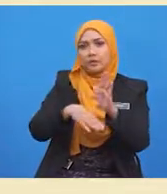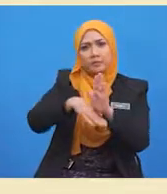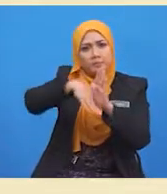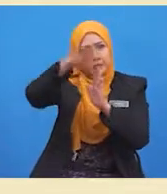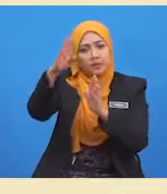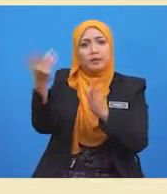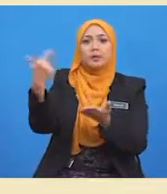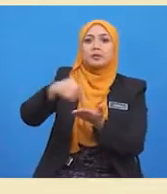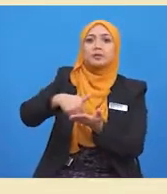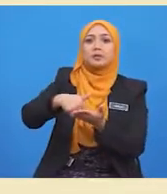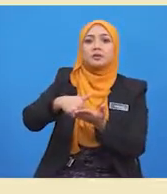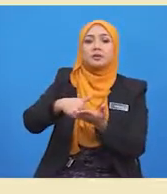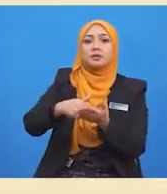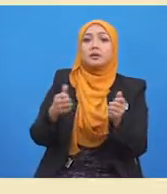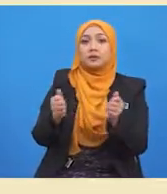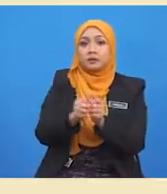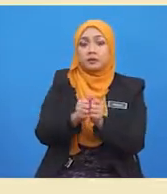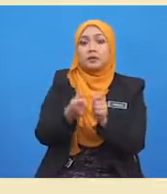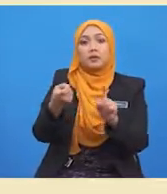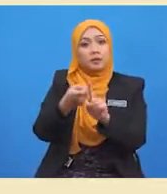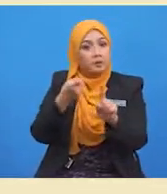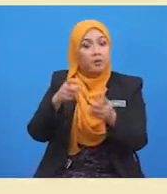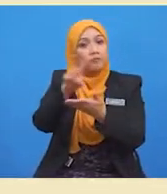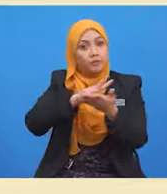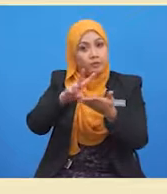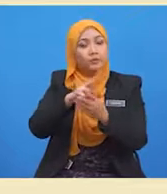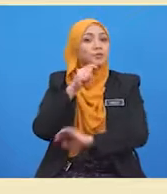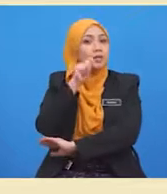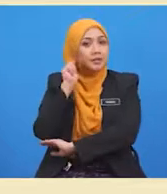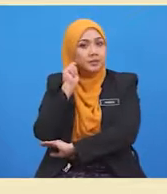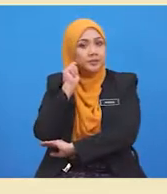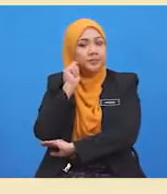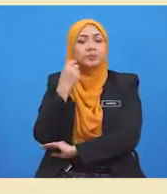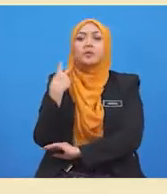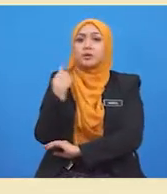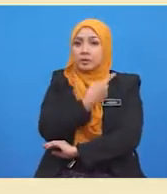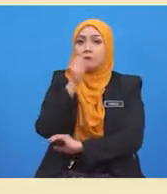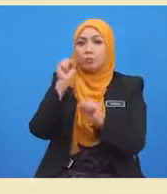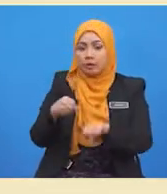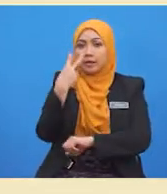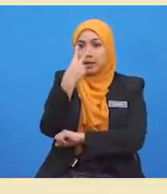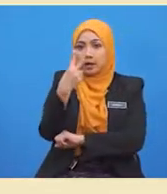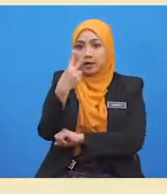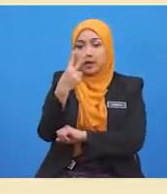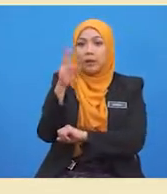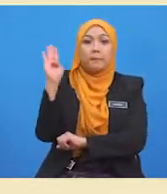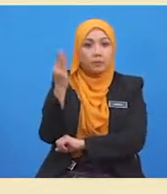tadi kita dapat lihat bahwa apabila bola logam dipanaskan